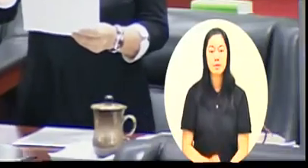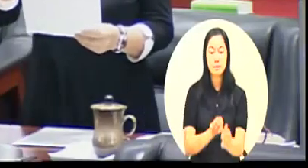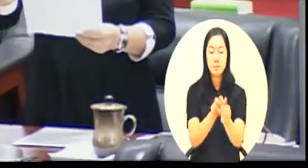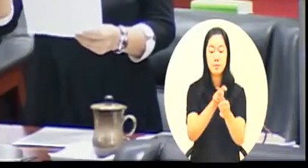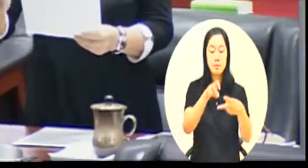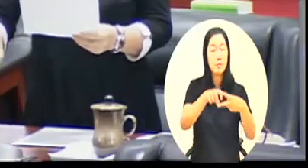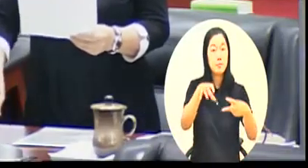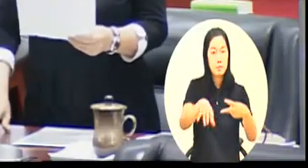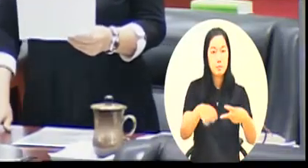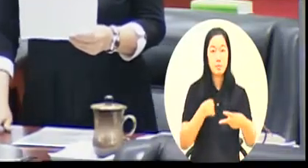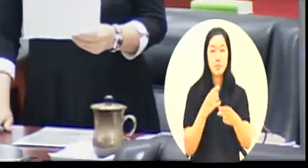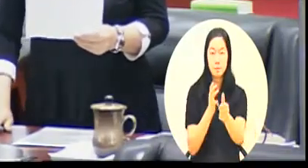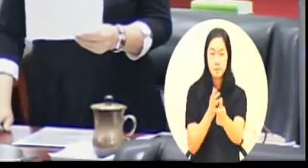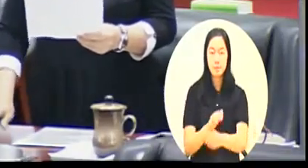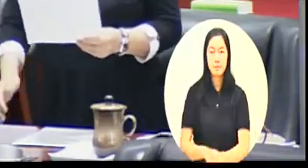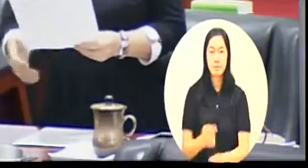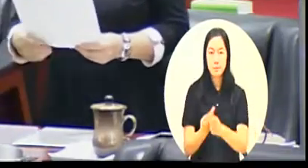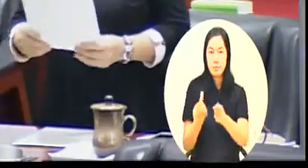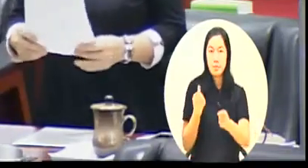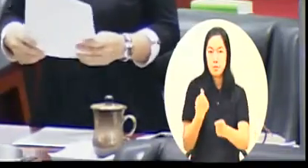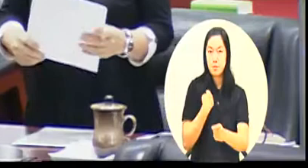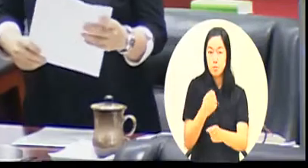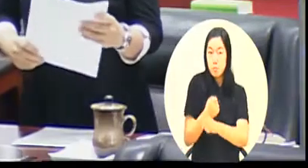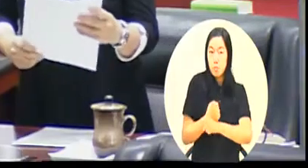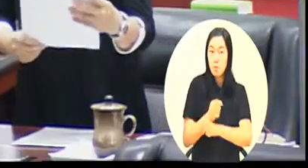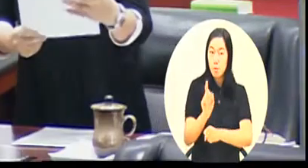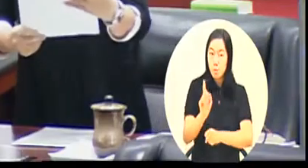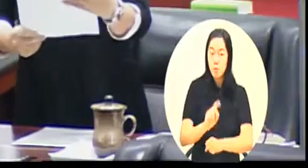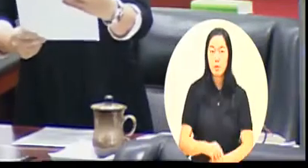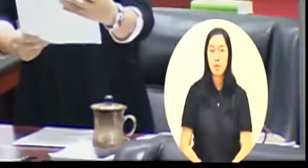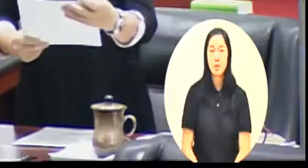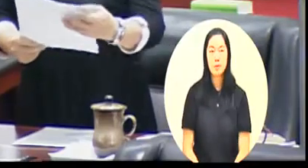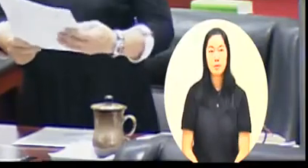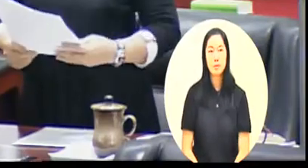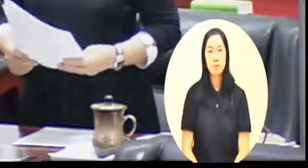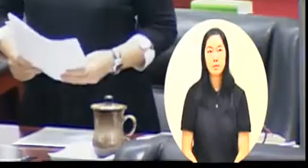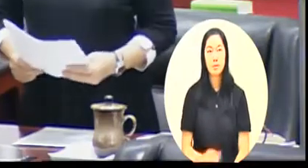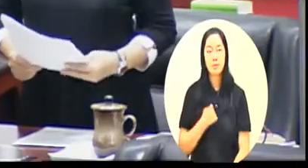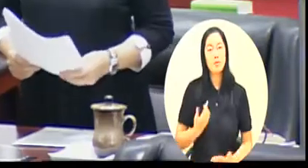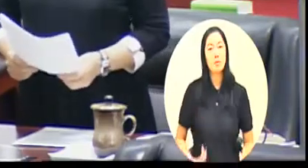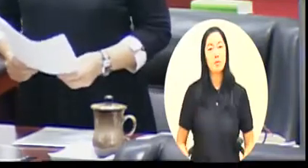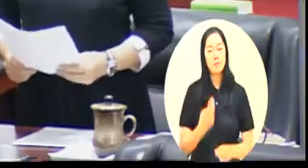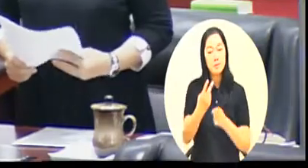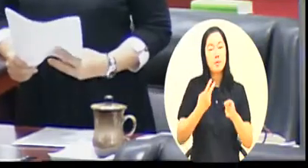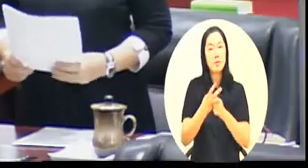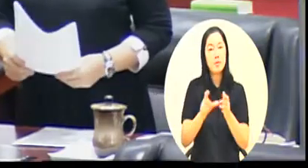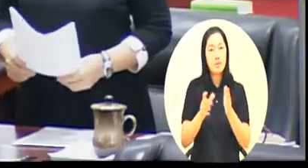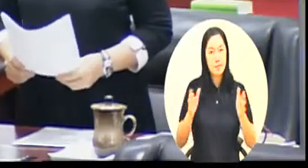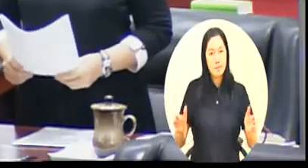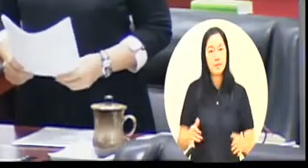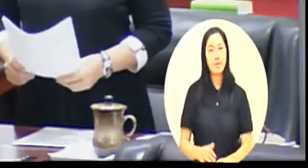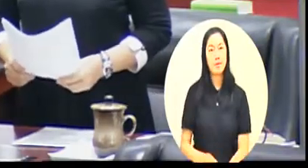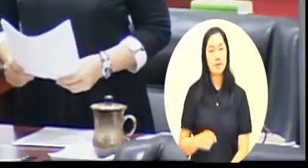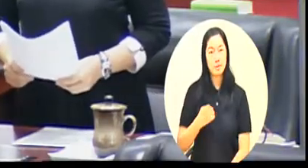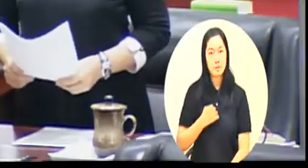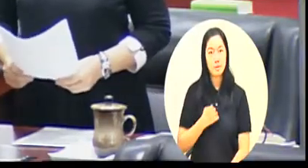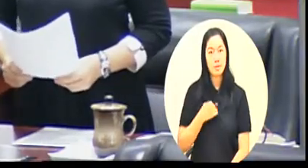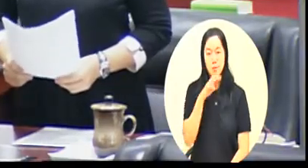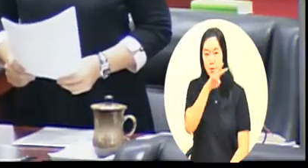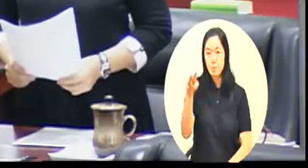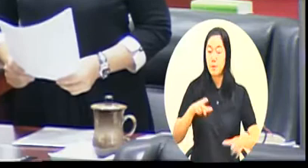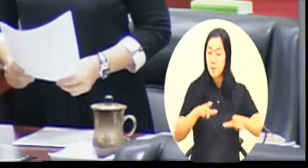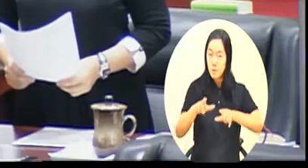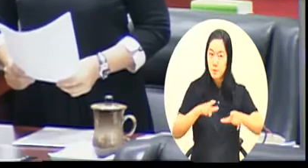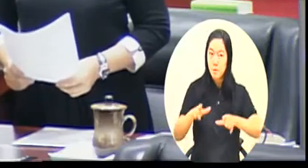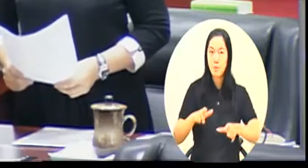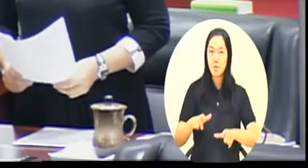哈，我想去年我就有注意到哈，养工处，因为我虽然我休息了2年多的时间，有很更多的时间去看公园，到